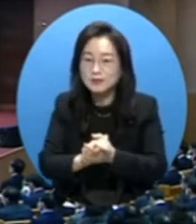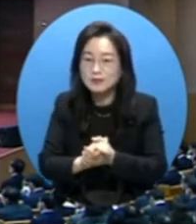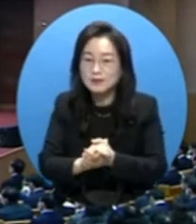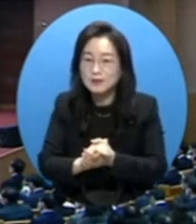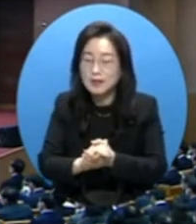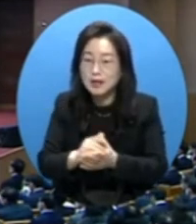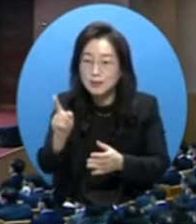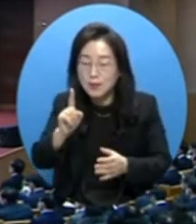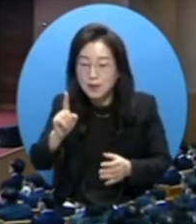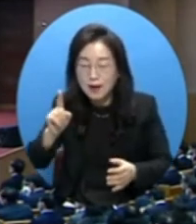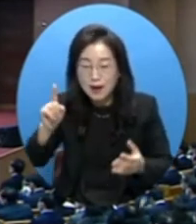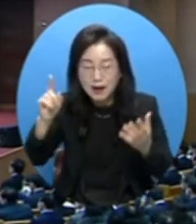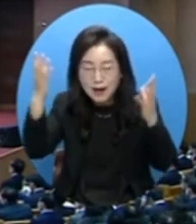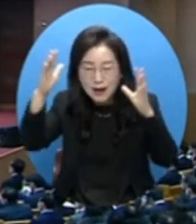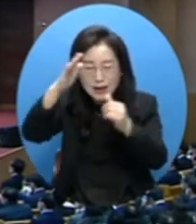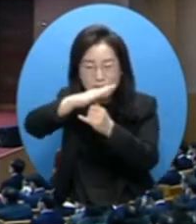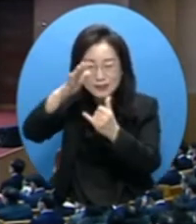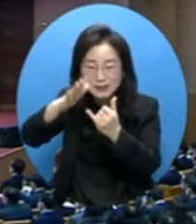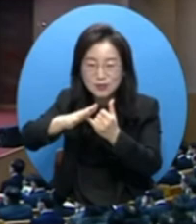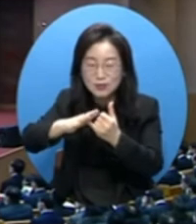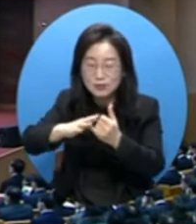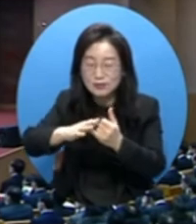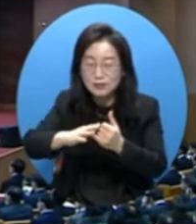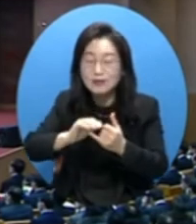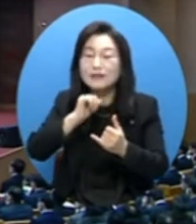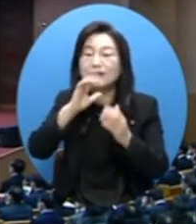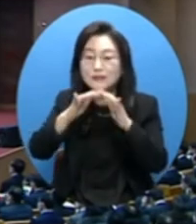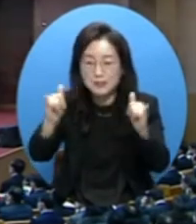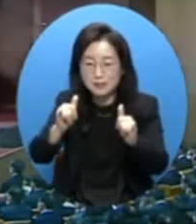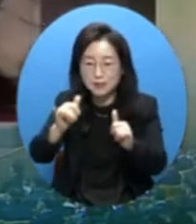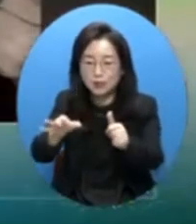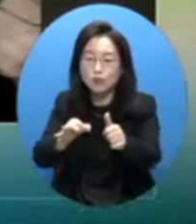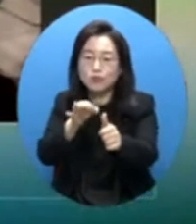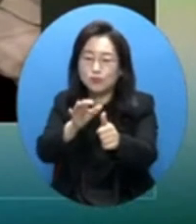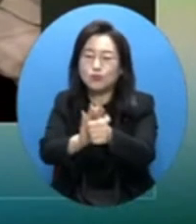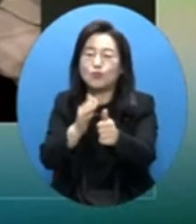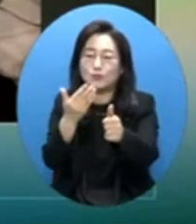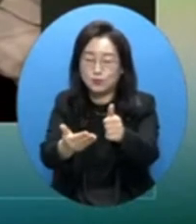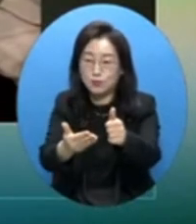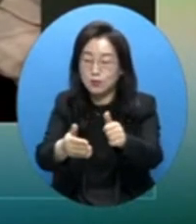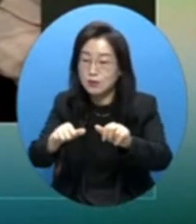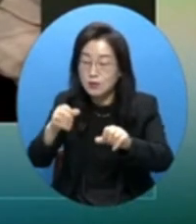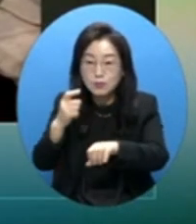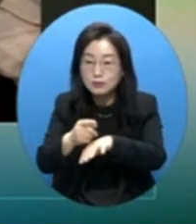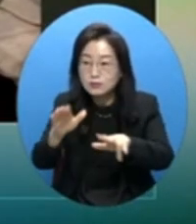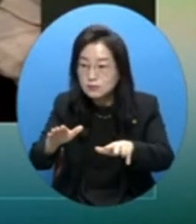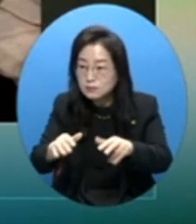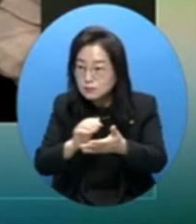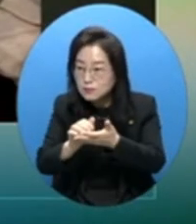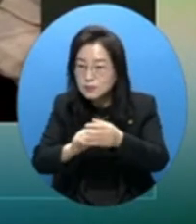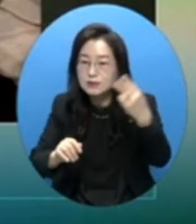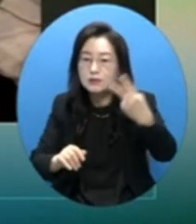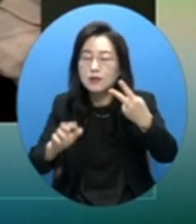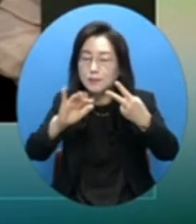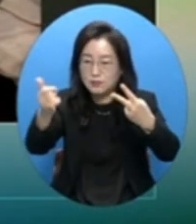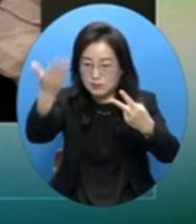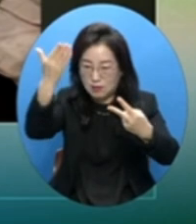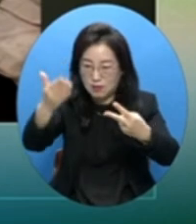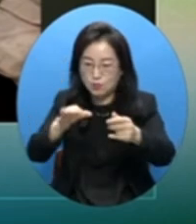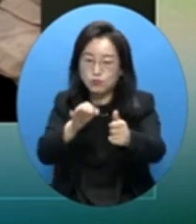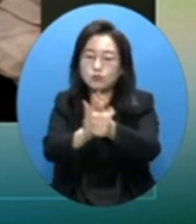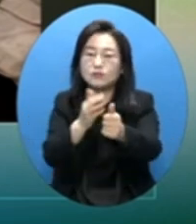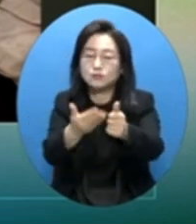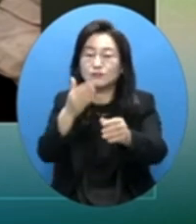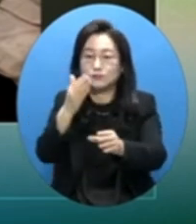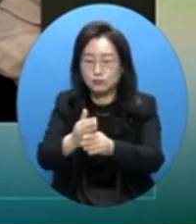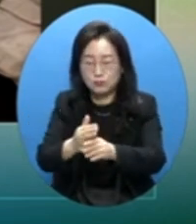자동 결혼을 하는데 문제가 어려움 당한 아이돌을 도와준 아동 결혼하는데 벌써 2천명이 넘는 아동들을 도와주고 있어요